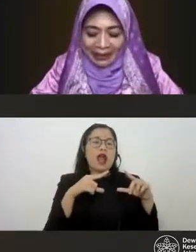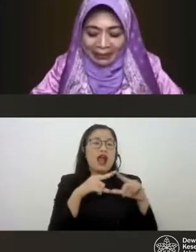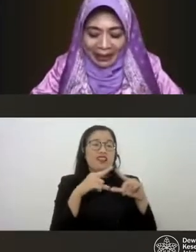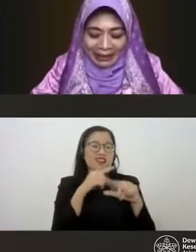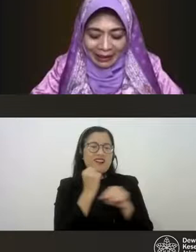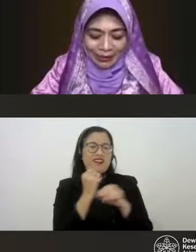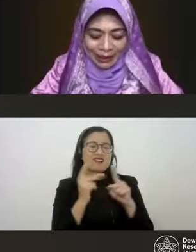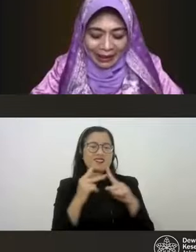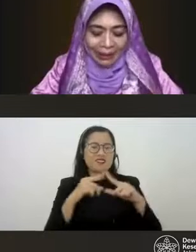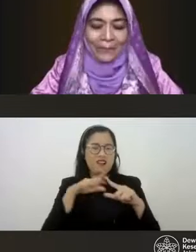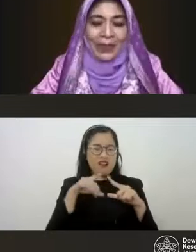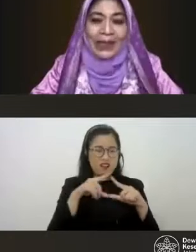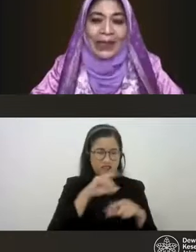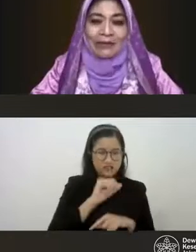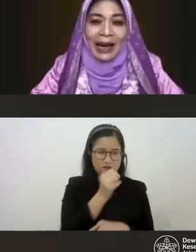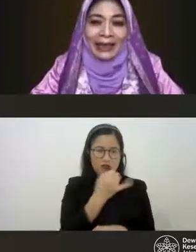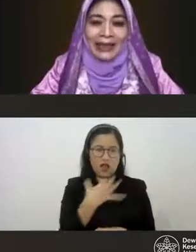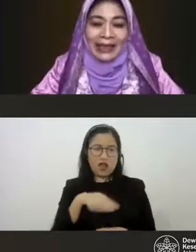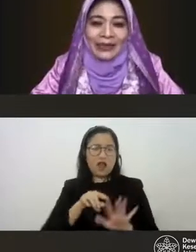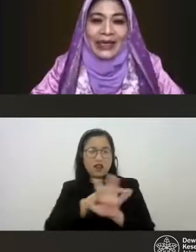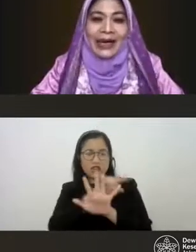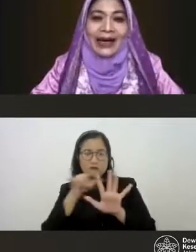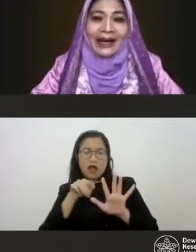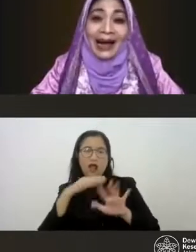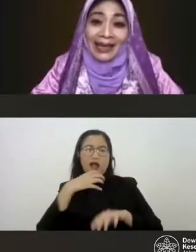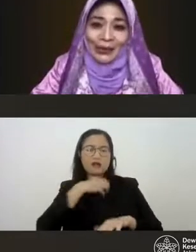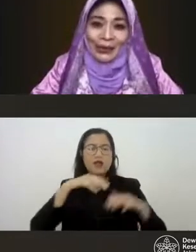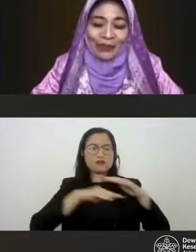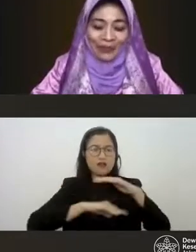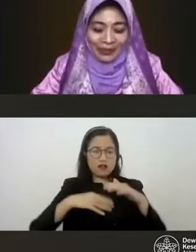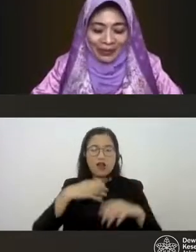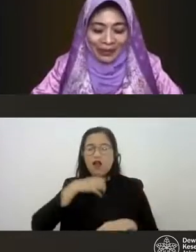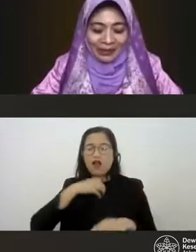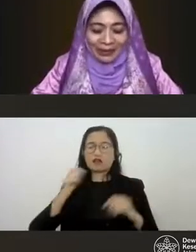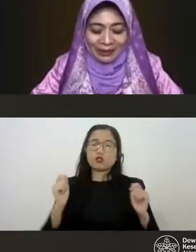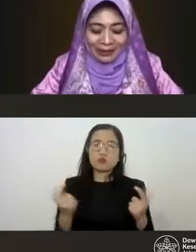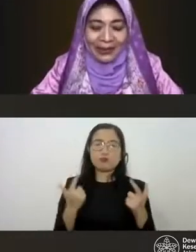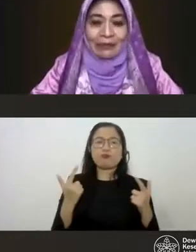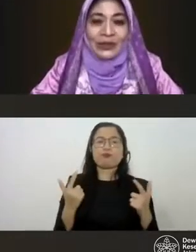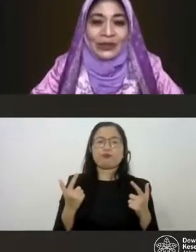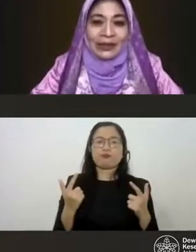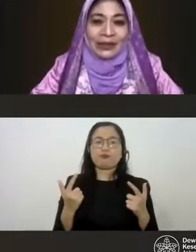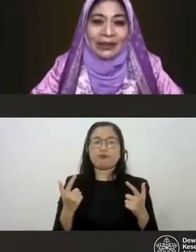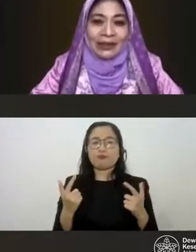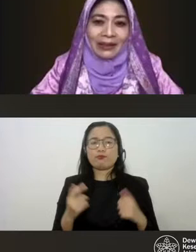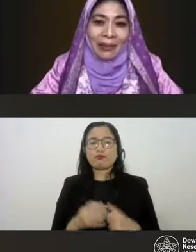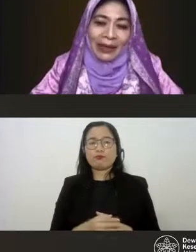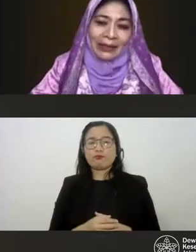Al-Ghazali. Kelima hak dasar itu adalah hak hidup, ya.